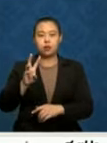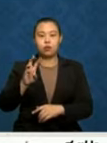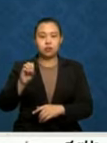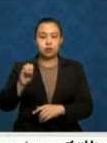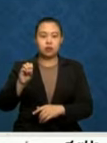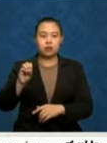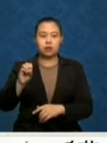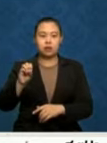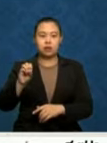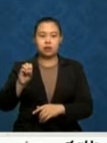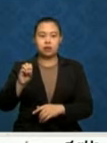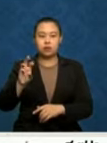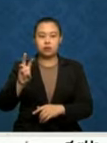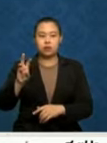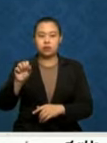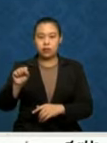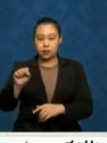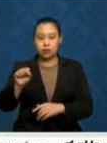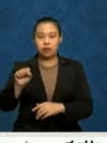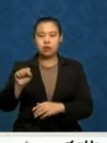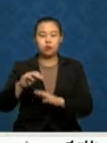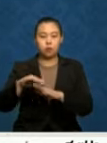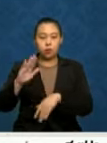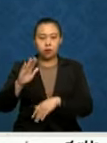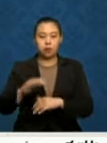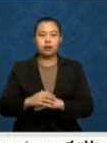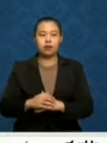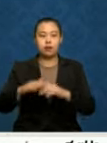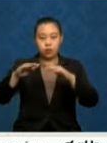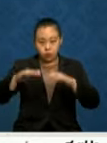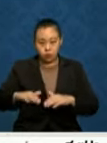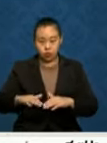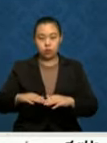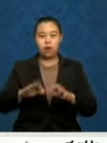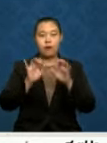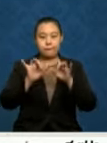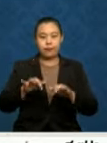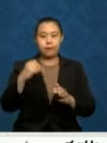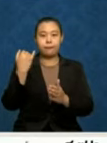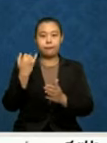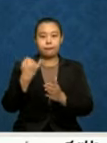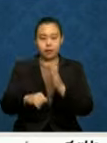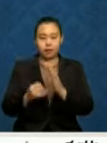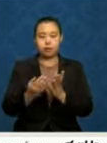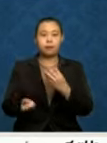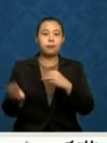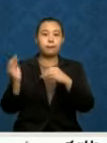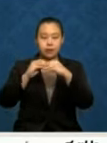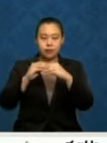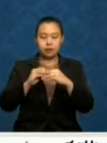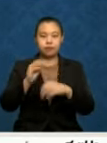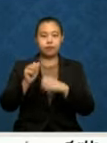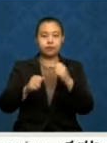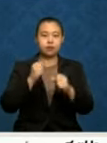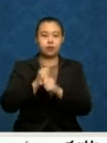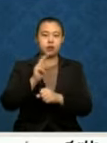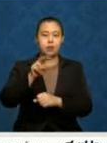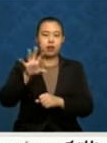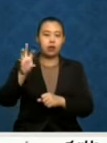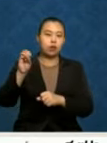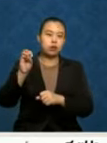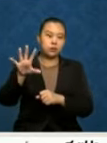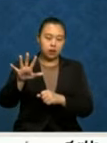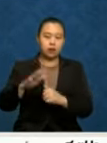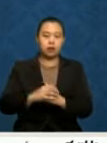181,696,127 บาท90สตางค์นะครับลดลงอันนี้พิมพ์ผิดนะครับเป็นเพิ่มนะครับเพิ่มจากปี2565จำนว